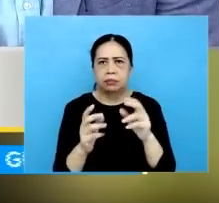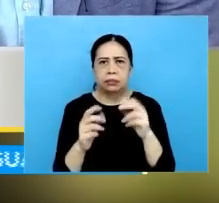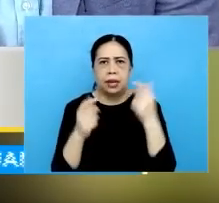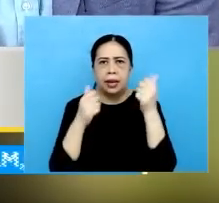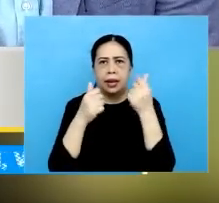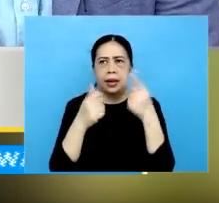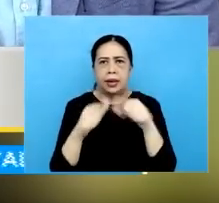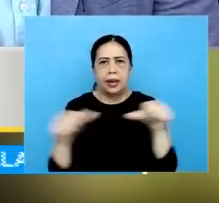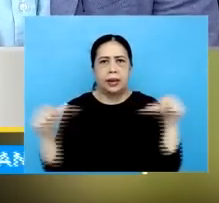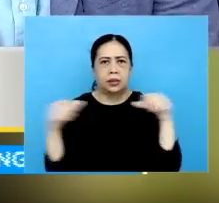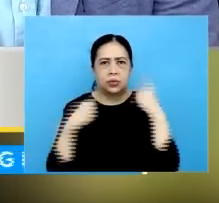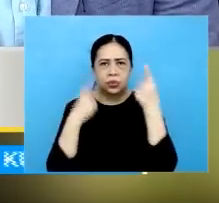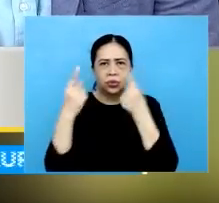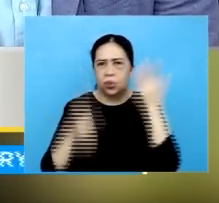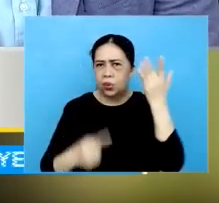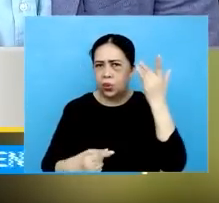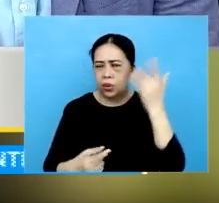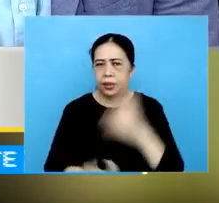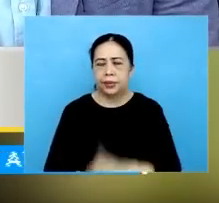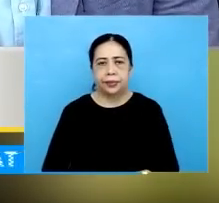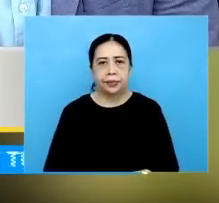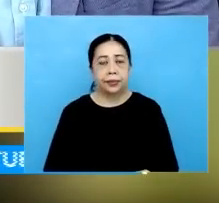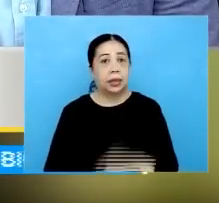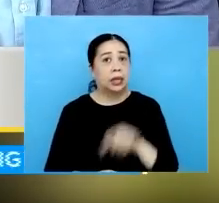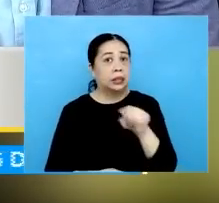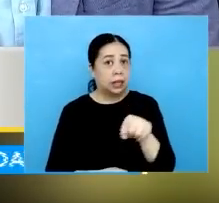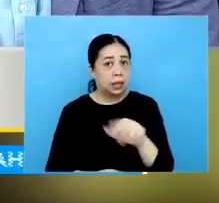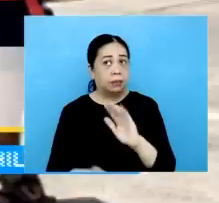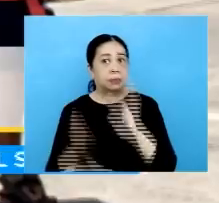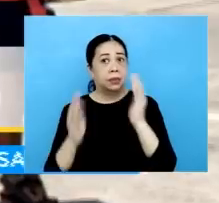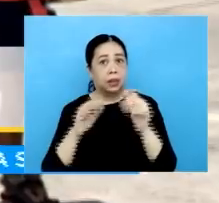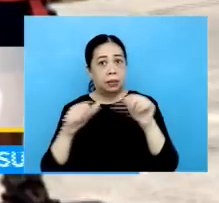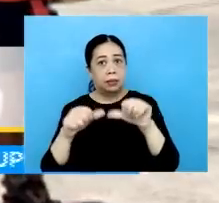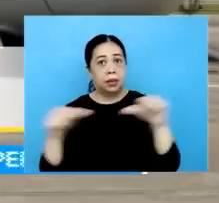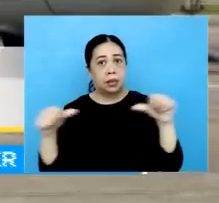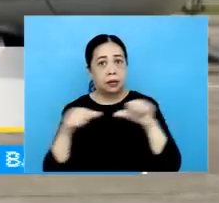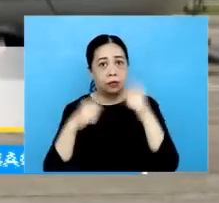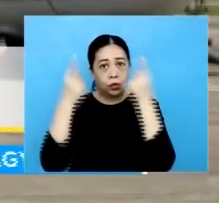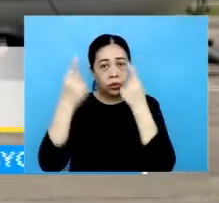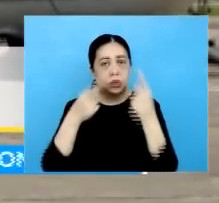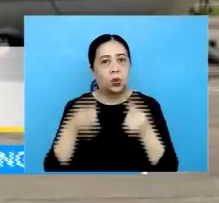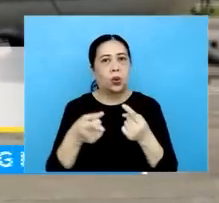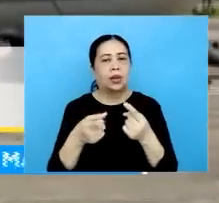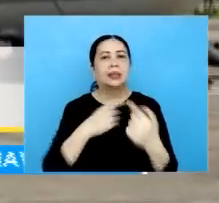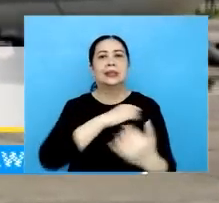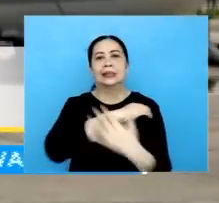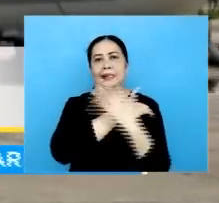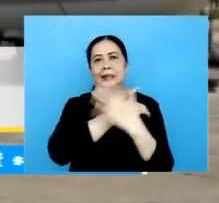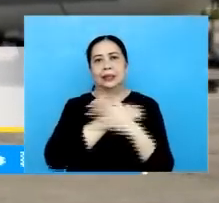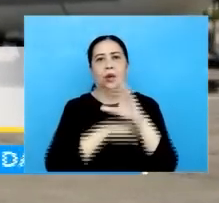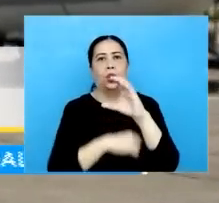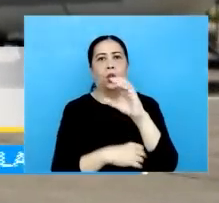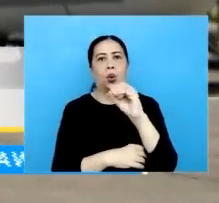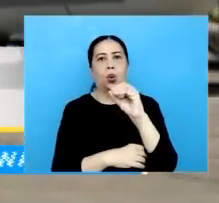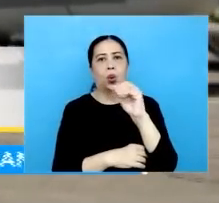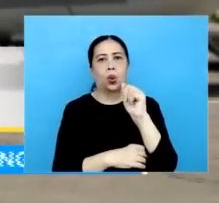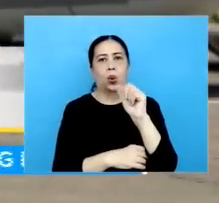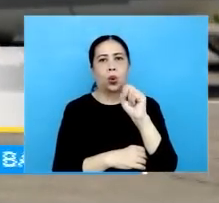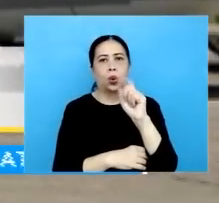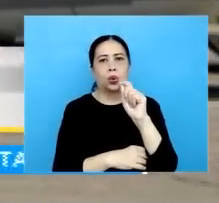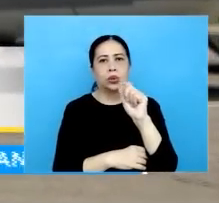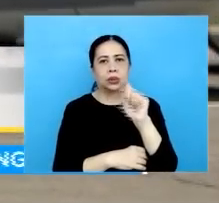concern? Well, naging areas of concern po sila dahil sila yung mga coastal municipalities in the north kung